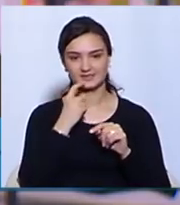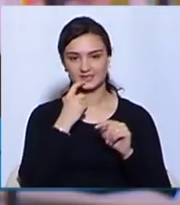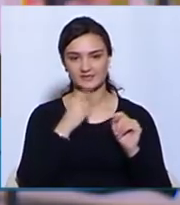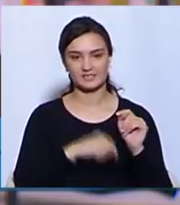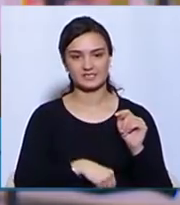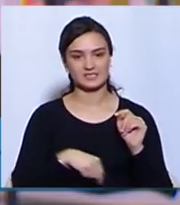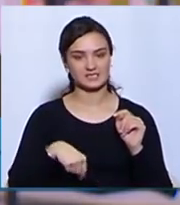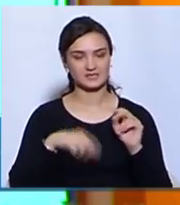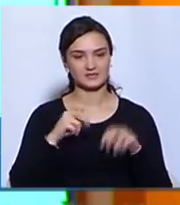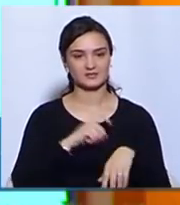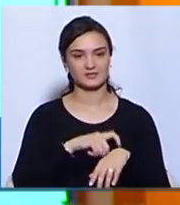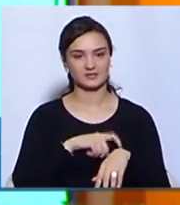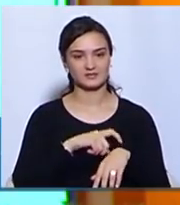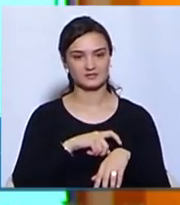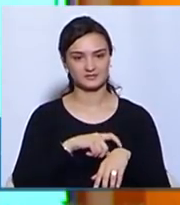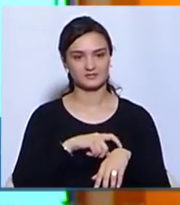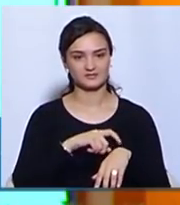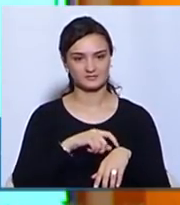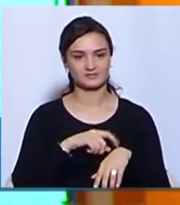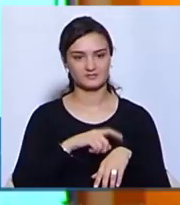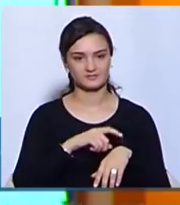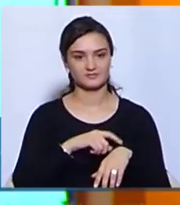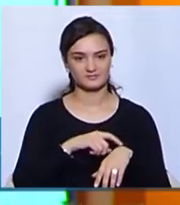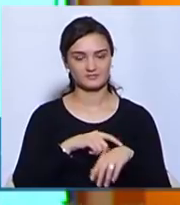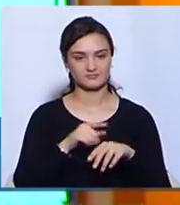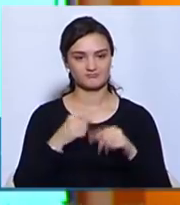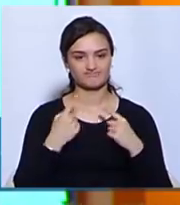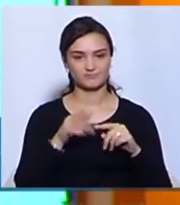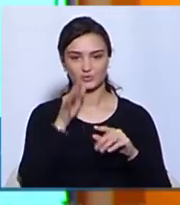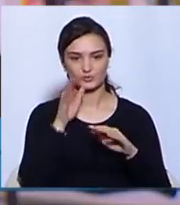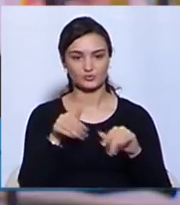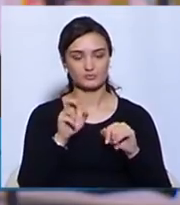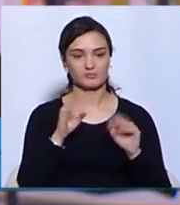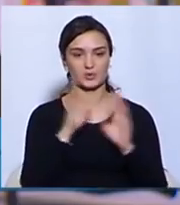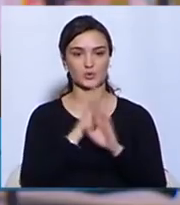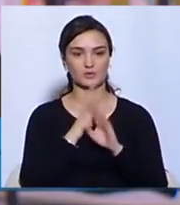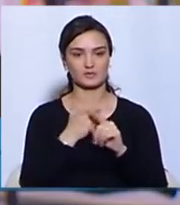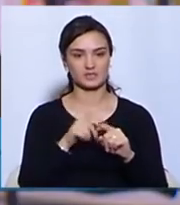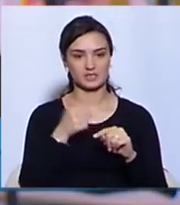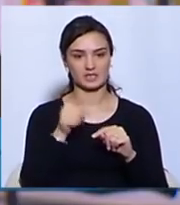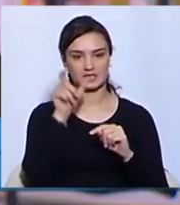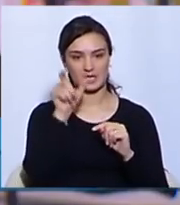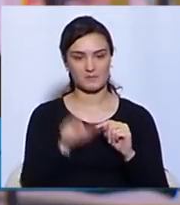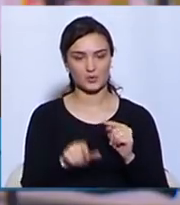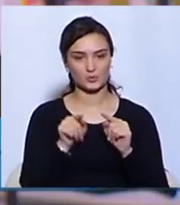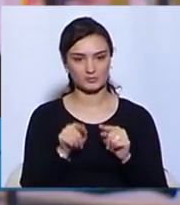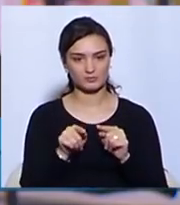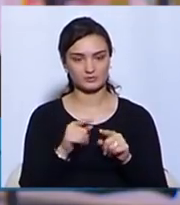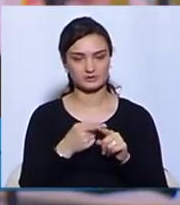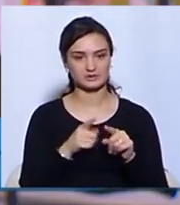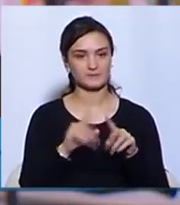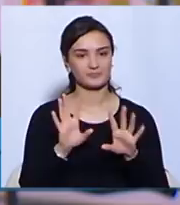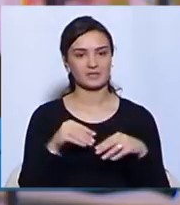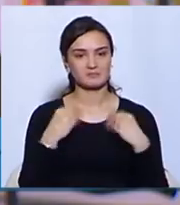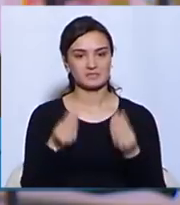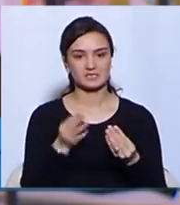საათი. ჩვენგან დამოუკიდებლად, შეიძლება ბიოლოგიურად არაჩვეულებრივად გამოიყურებოდეს, არ მისცე